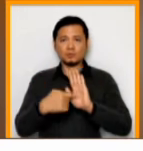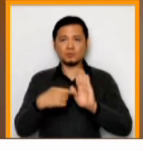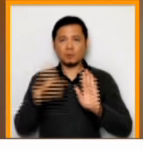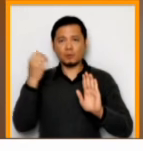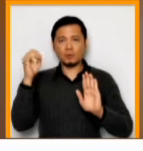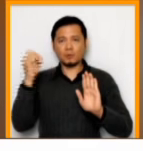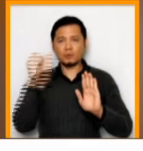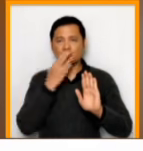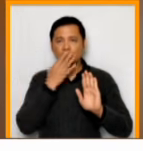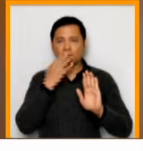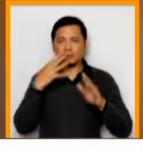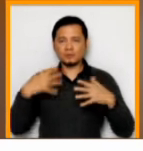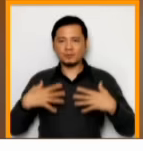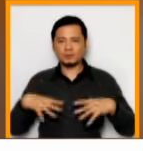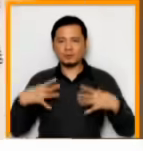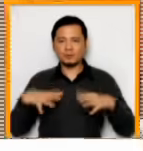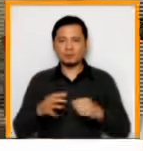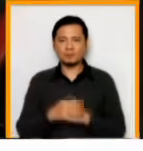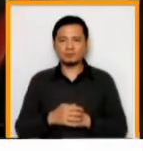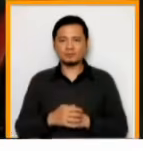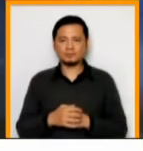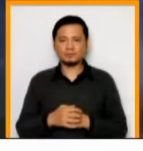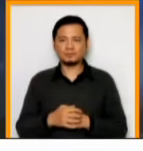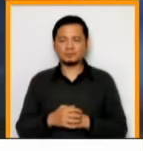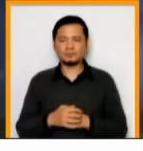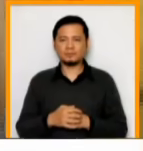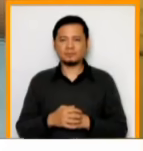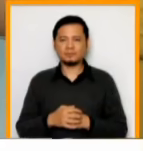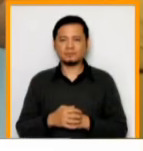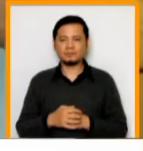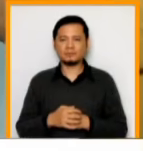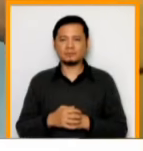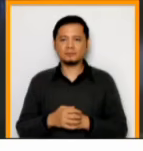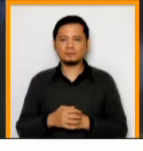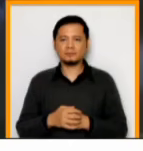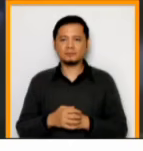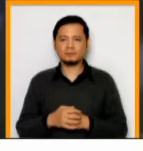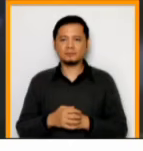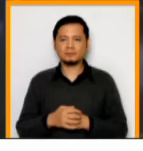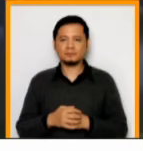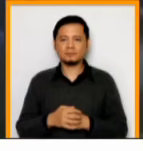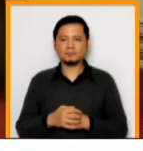sina Jeline Mercado at Nadine Samonte. Sa rollercoaster of emotion